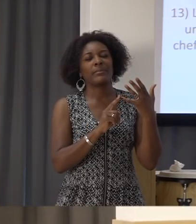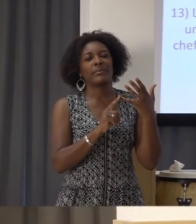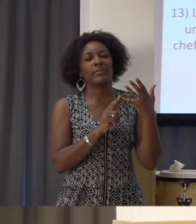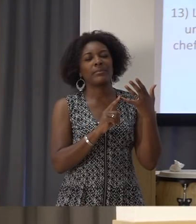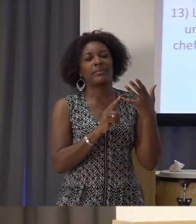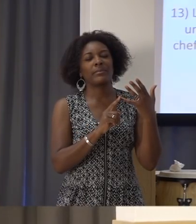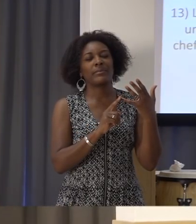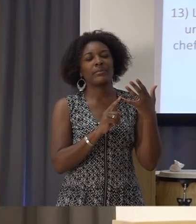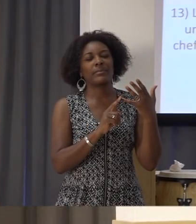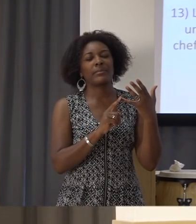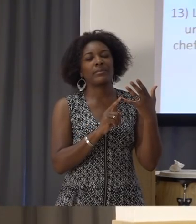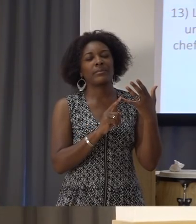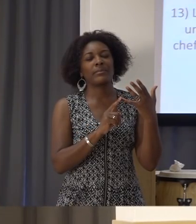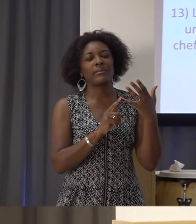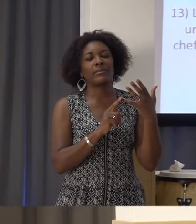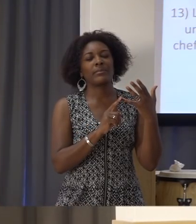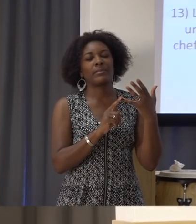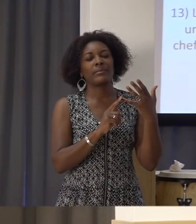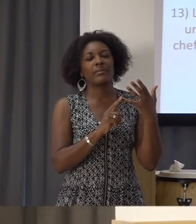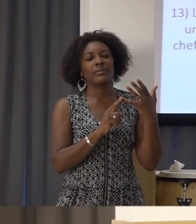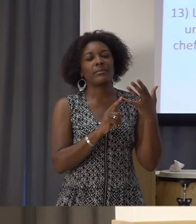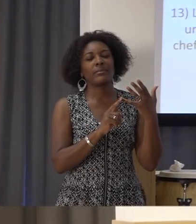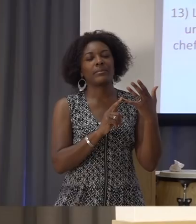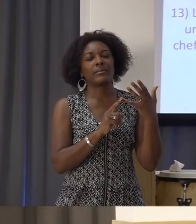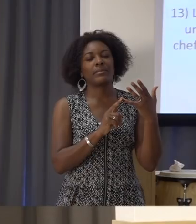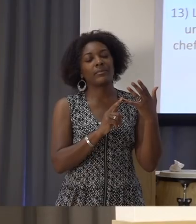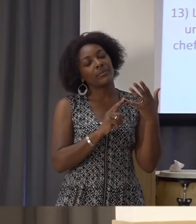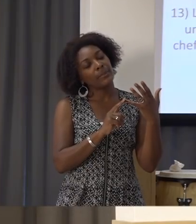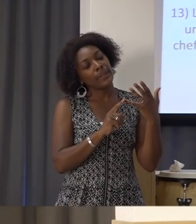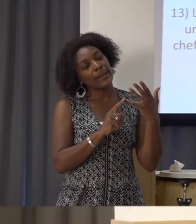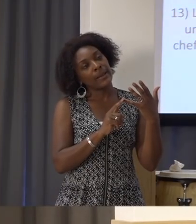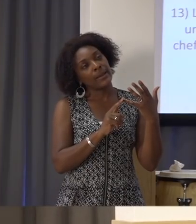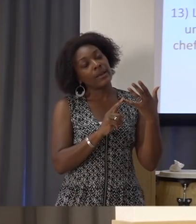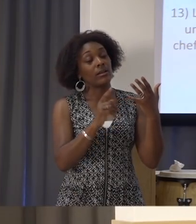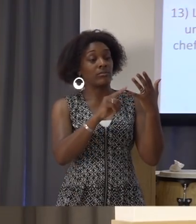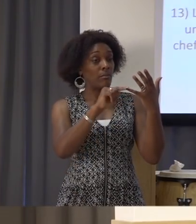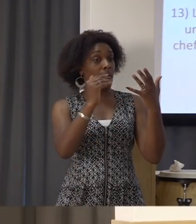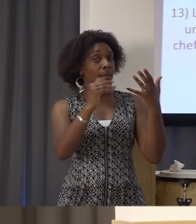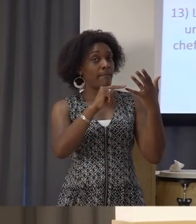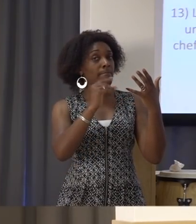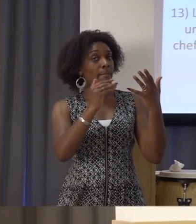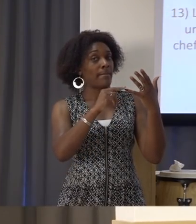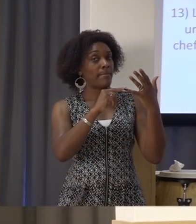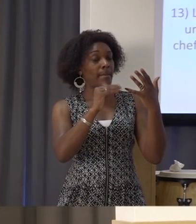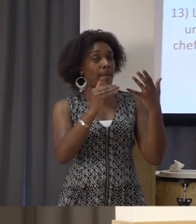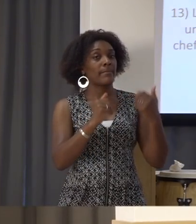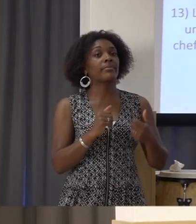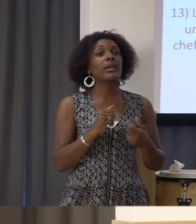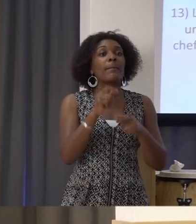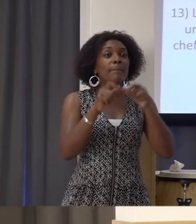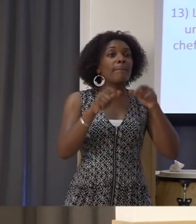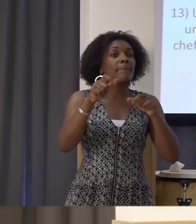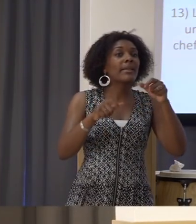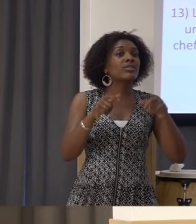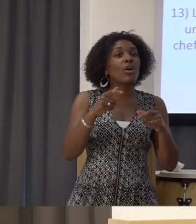affaires avec des suceurs. Et peu de temps après, les affaires chutent. Et il retourne